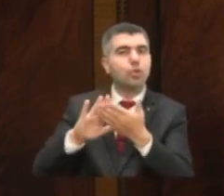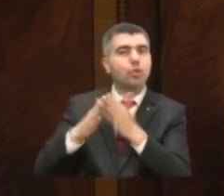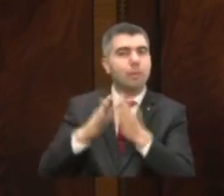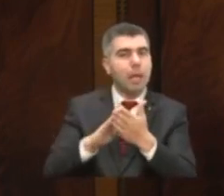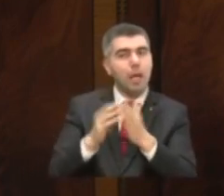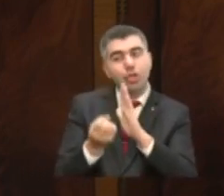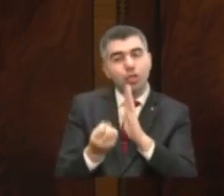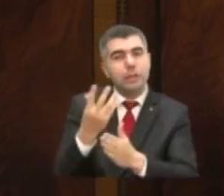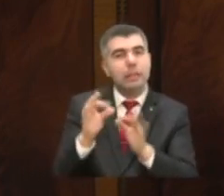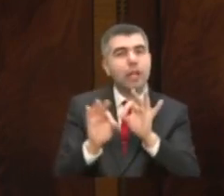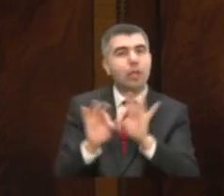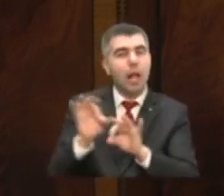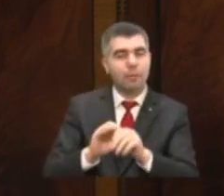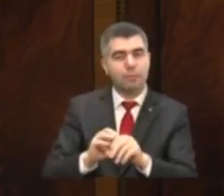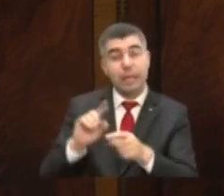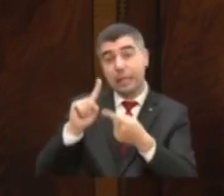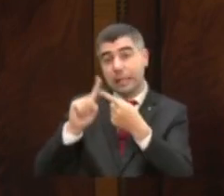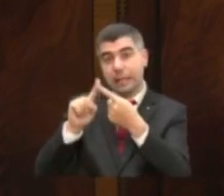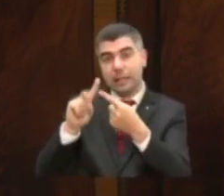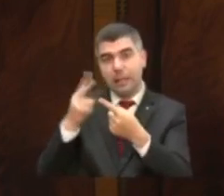جديدة، وركز الثاني على مجال